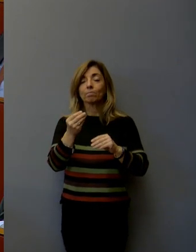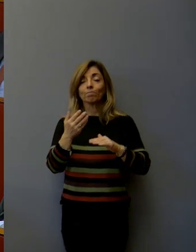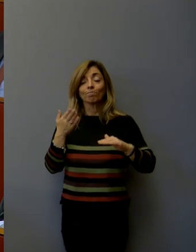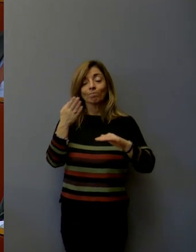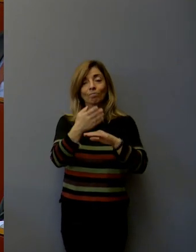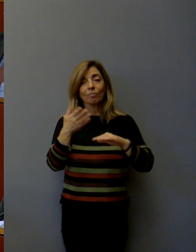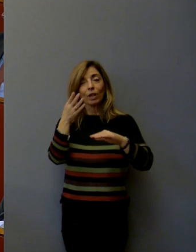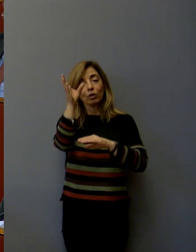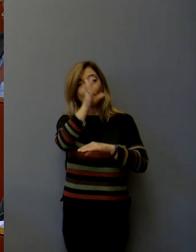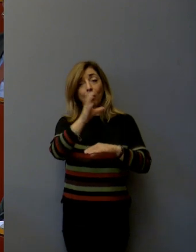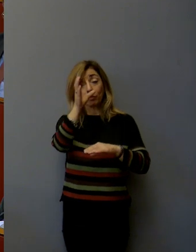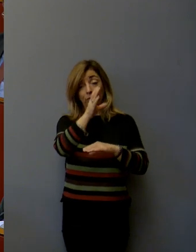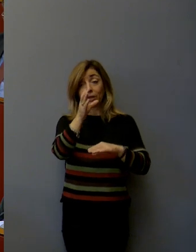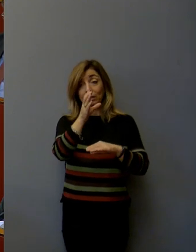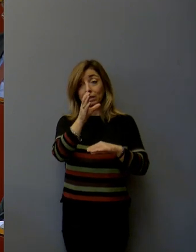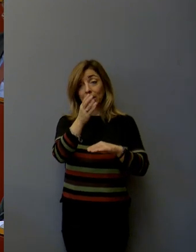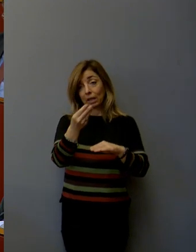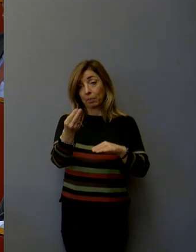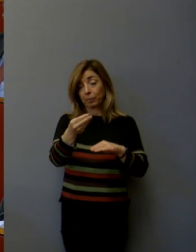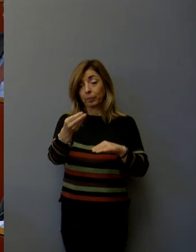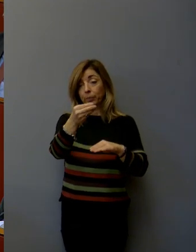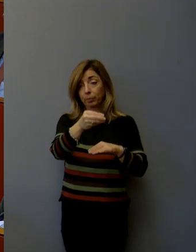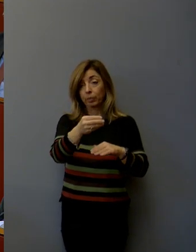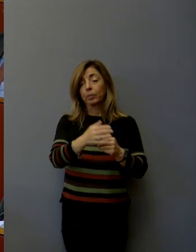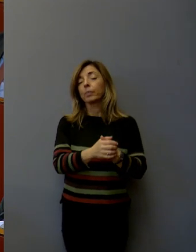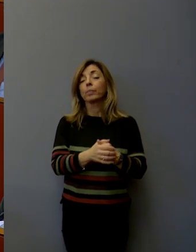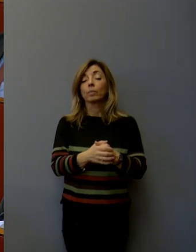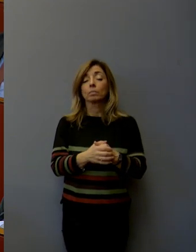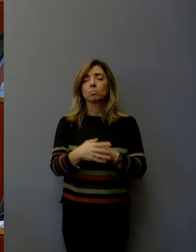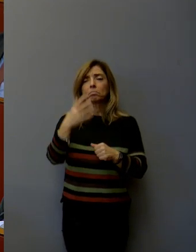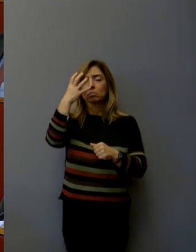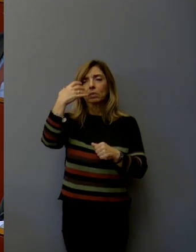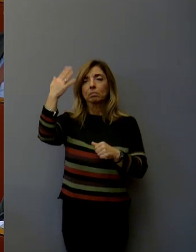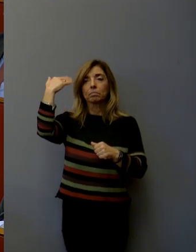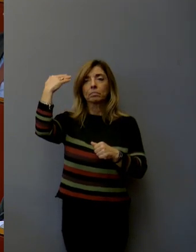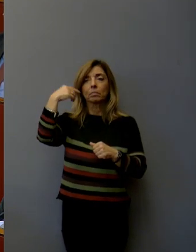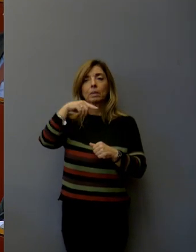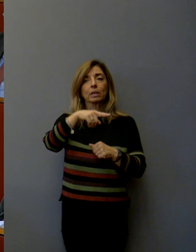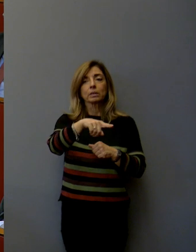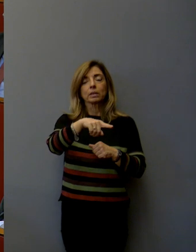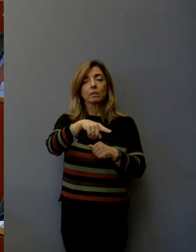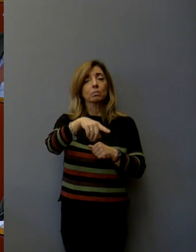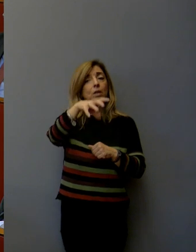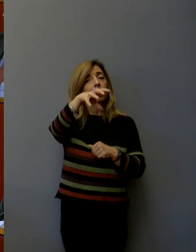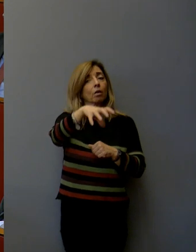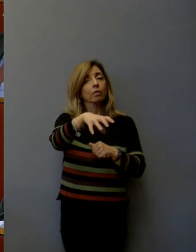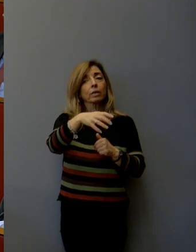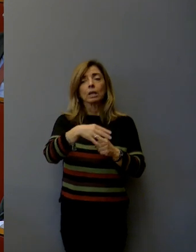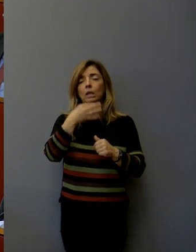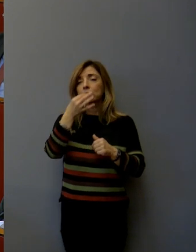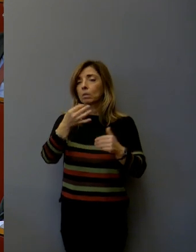di questa villa oltre alla scuola e per quanto ricordo io nel passato è sempre stata molto disponibile Tra l'altro